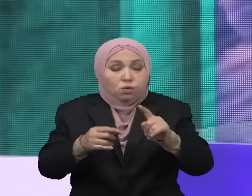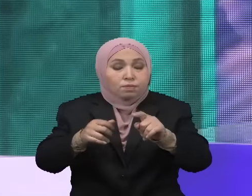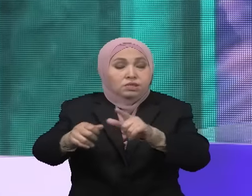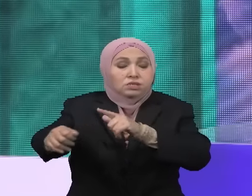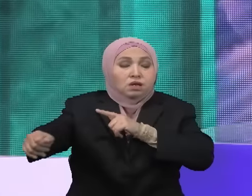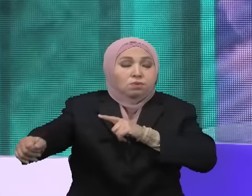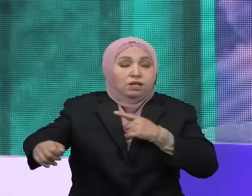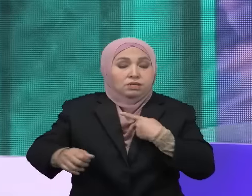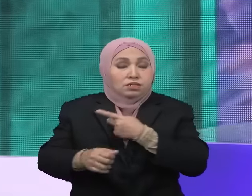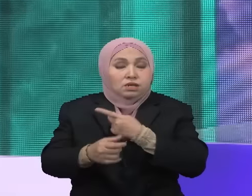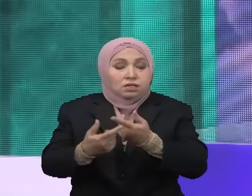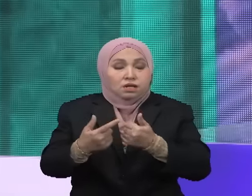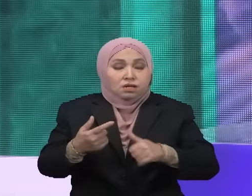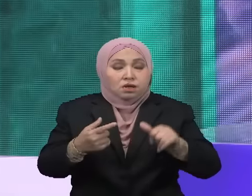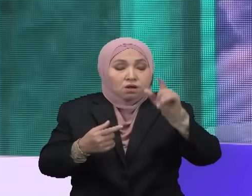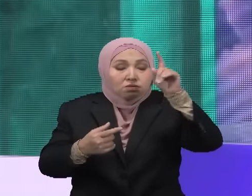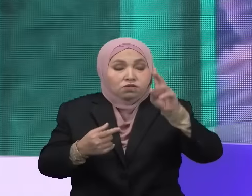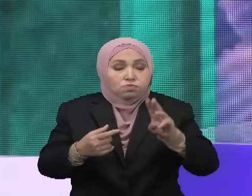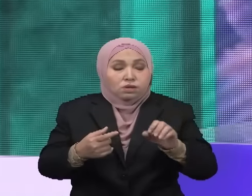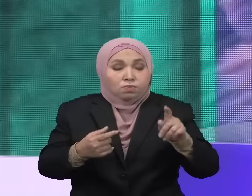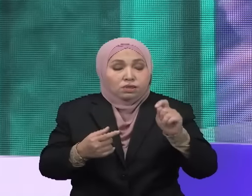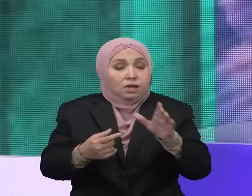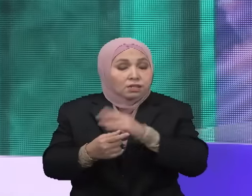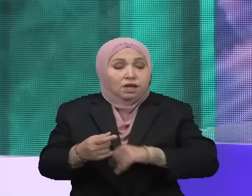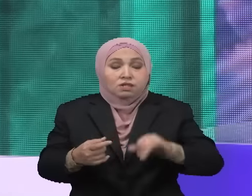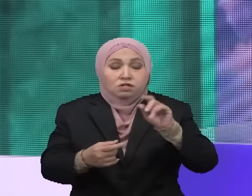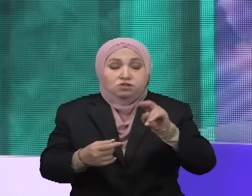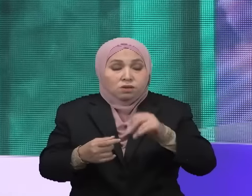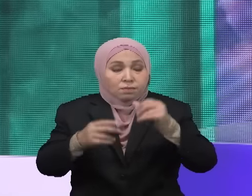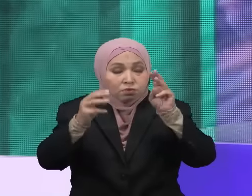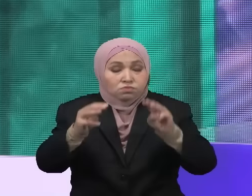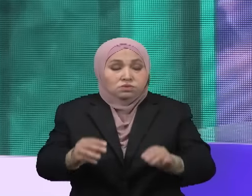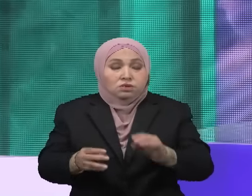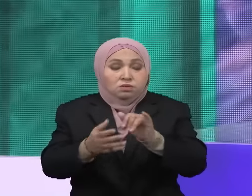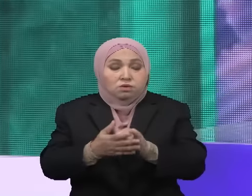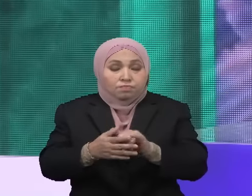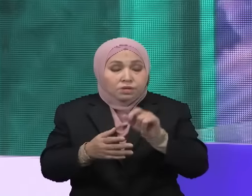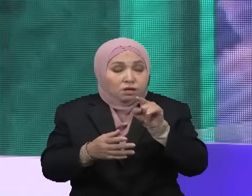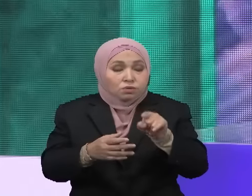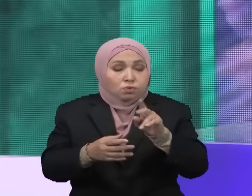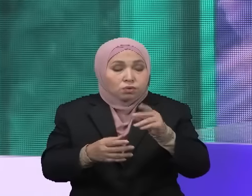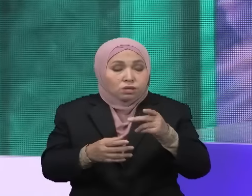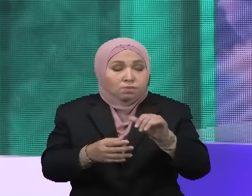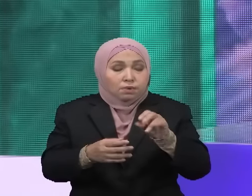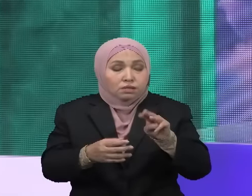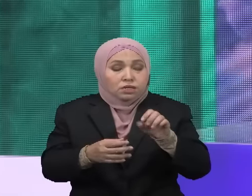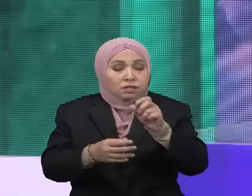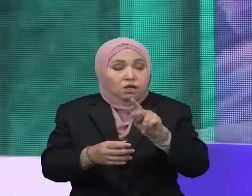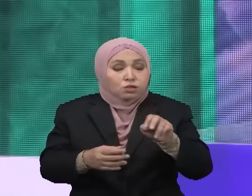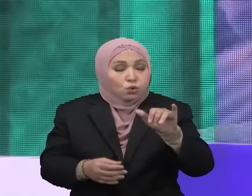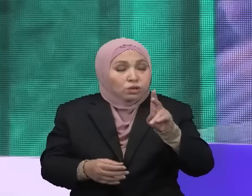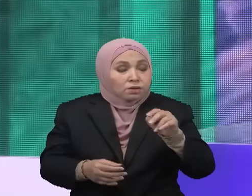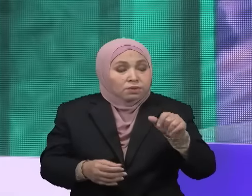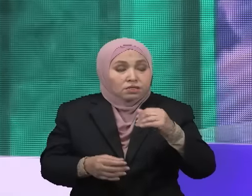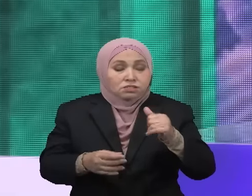menjauhkan kita daripada Allah SWT. Dan jin dan manusia ni dia buat apa? Yuhi ba'duhum ila ba'd. Ya,